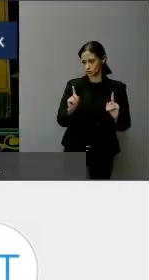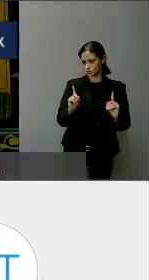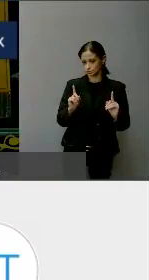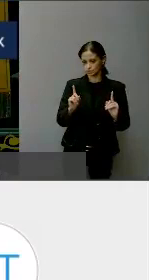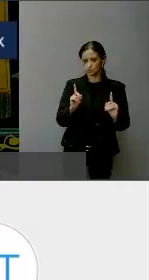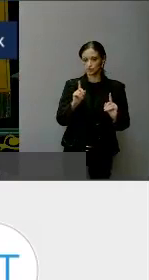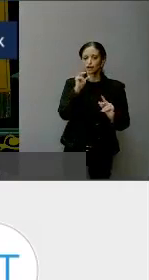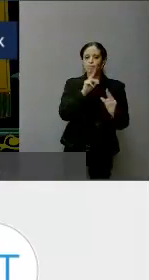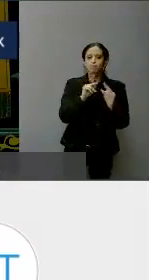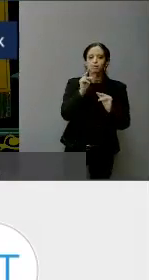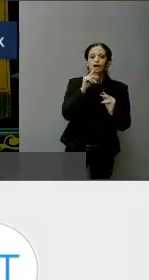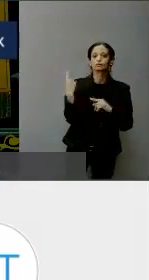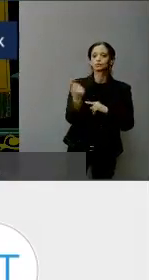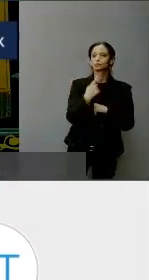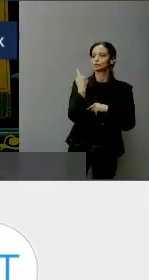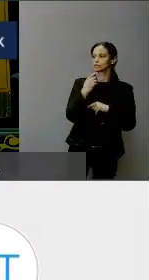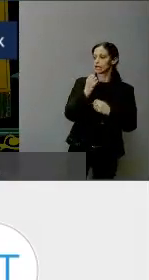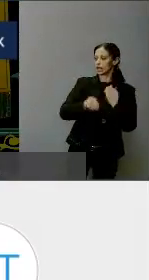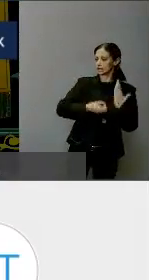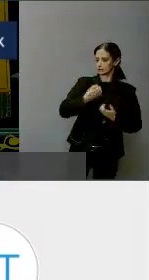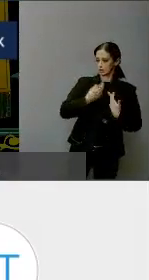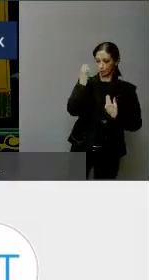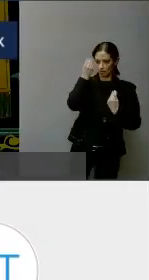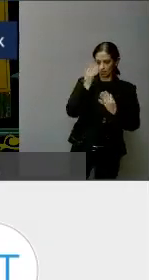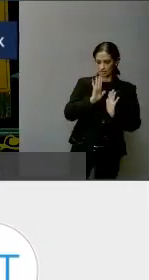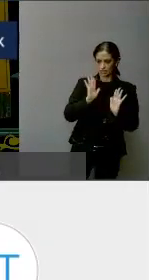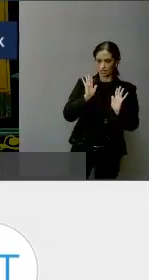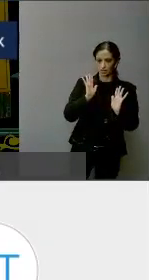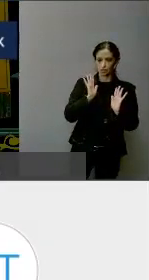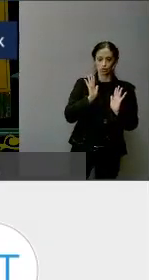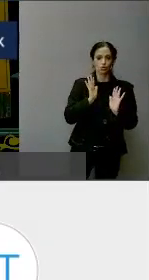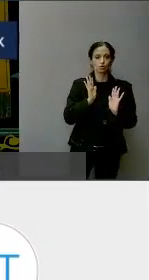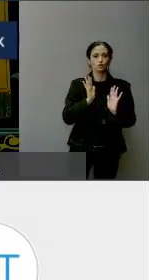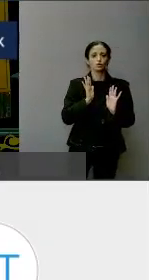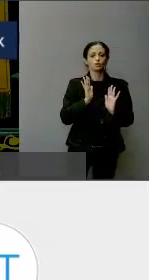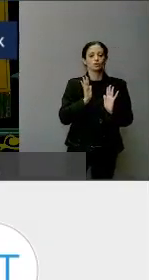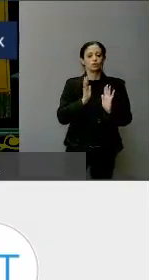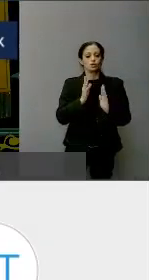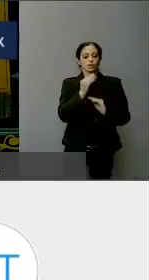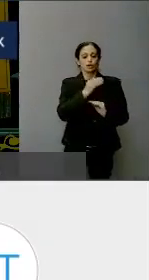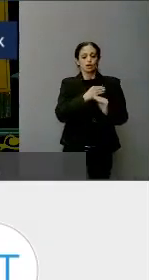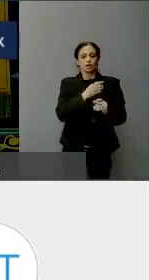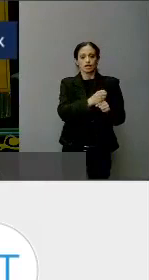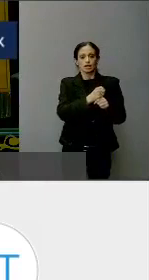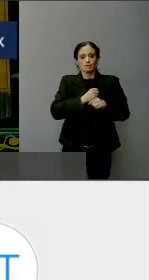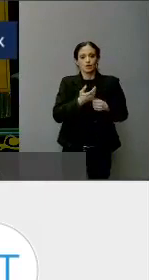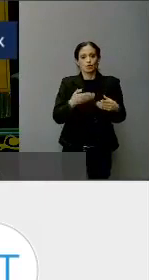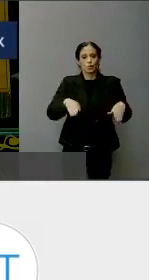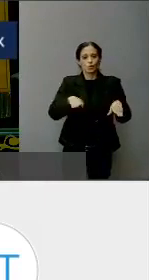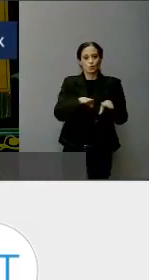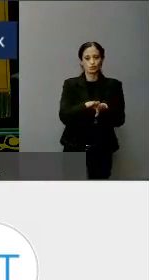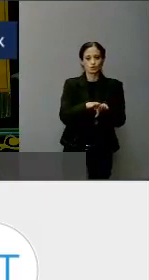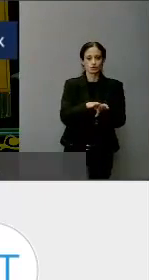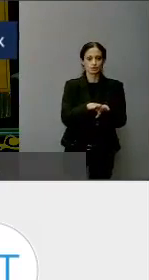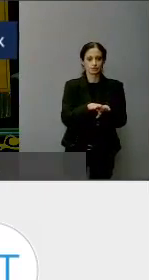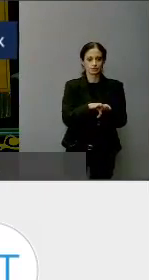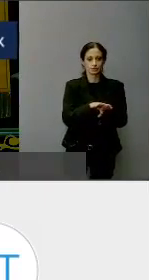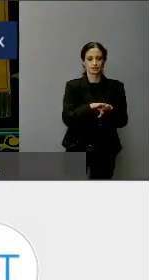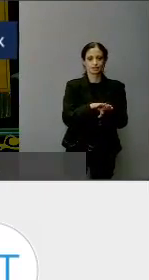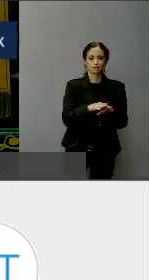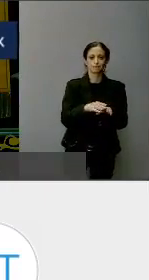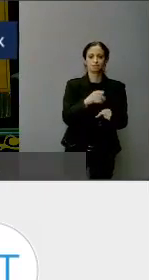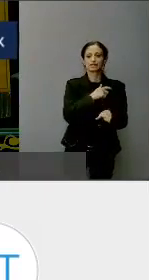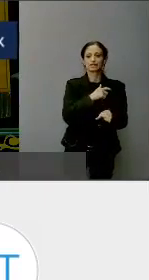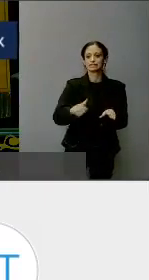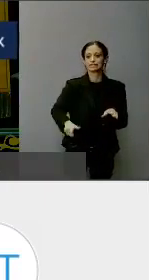parlato tutti tutti hanno diritto di esprimere il loro pensiero mi chiede la parola in conclusione prima di andare in votazione il signor sindaco